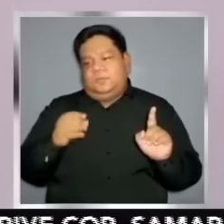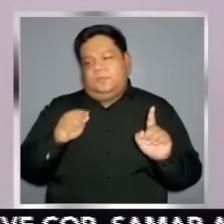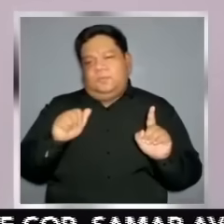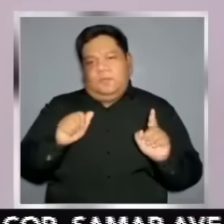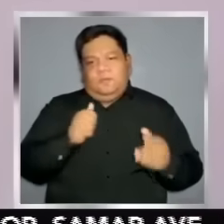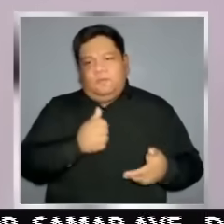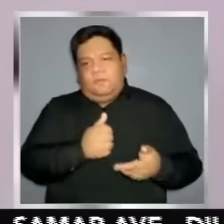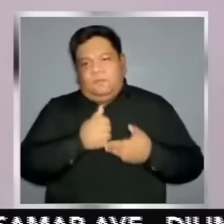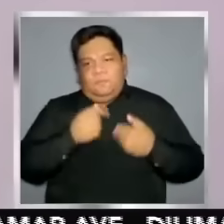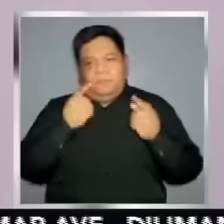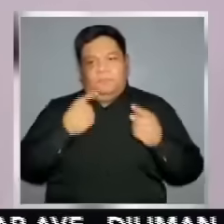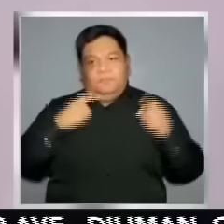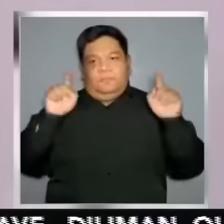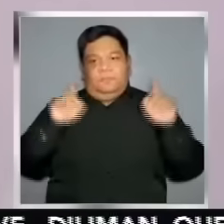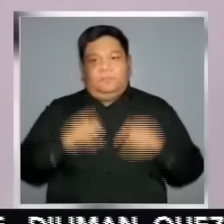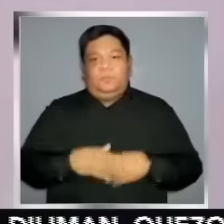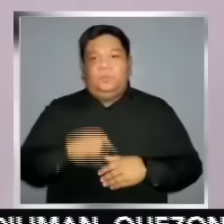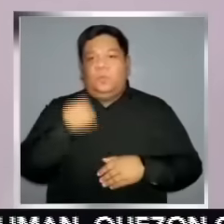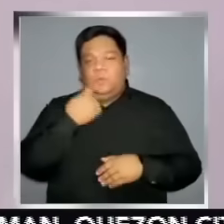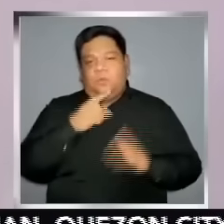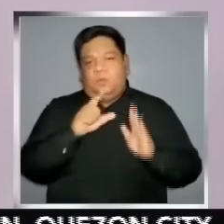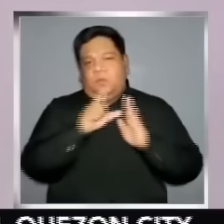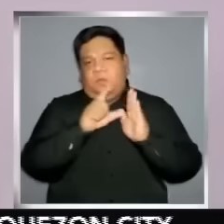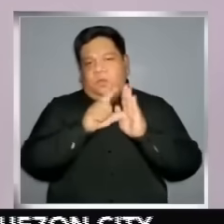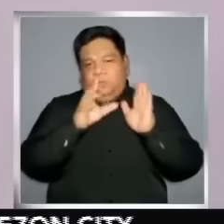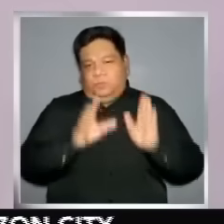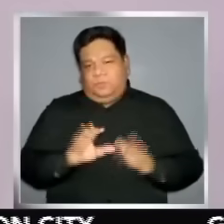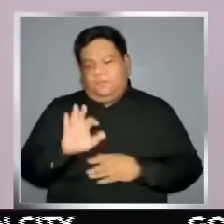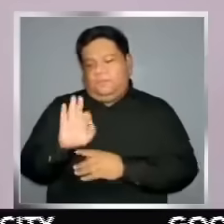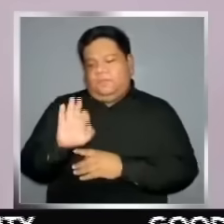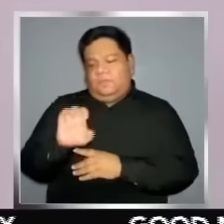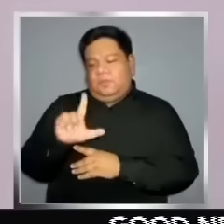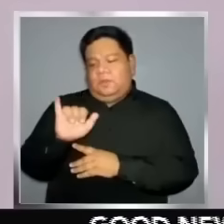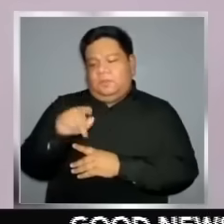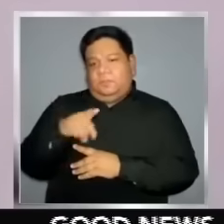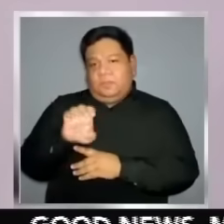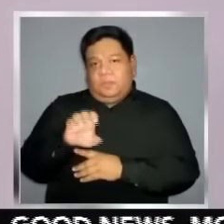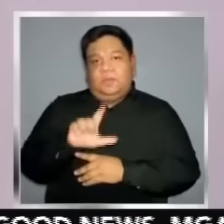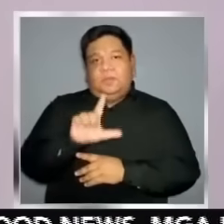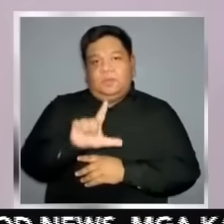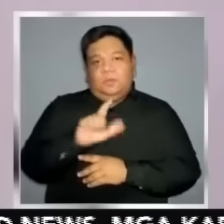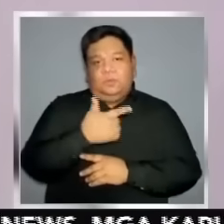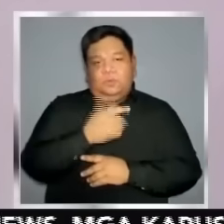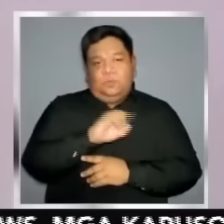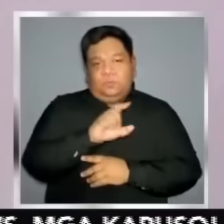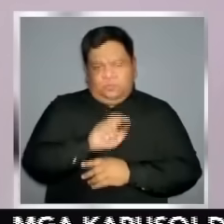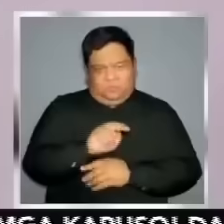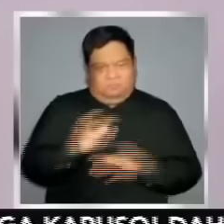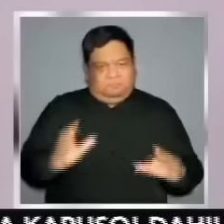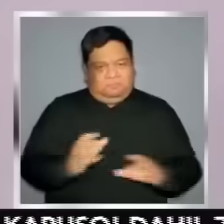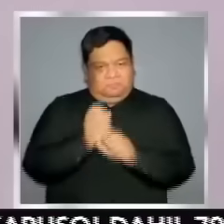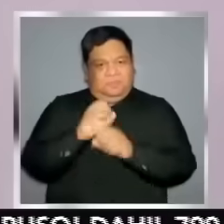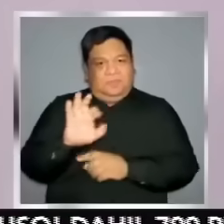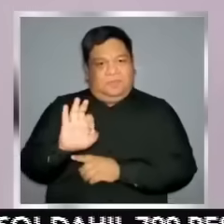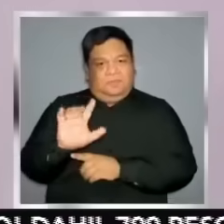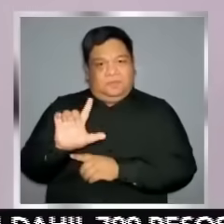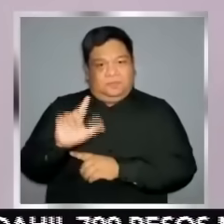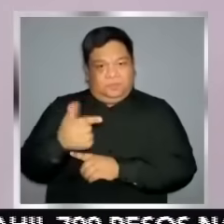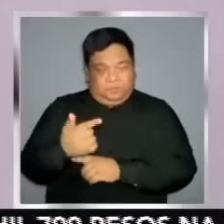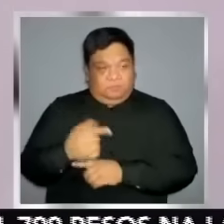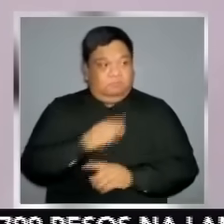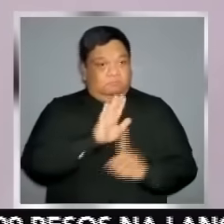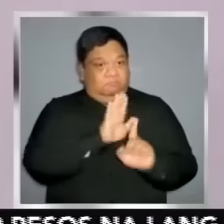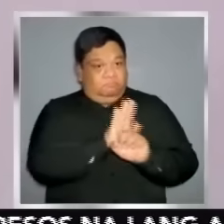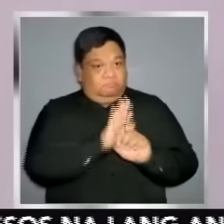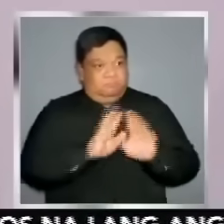tagumpay. Si Attorney Felipe L. Gozon o mas kilala bilang FLG. Kaya sa kanyang pagre-retiro, atin pong balikan ang